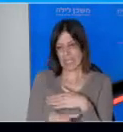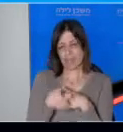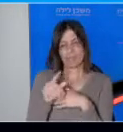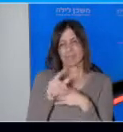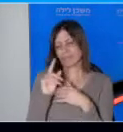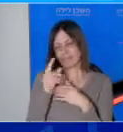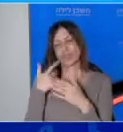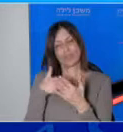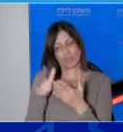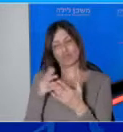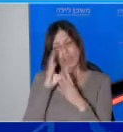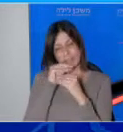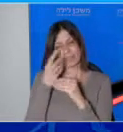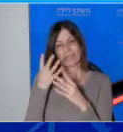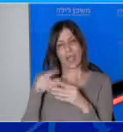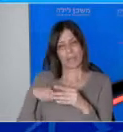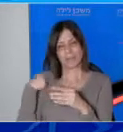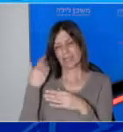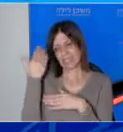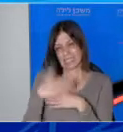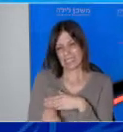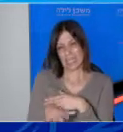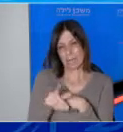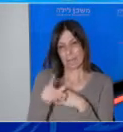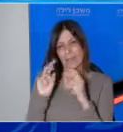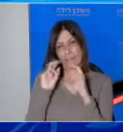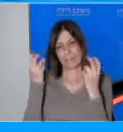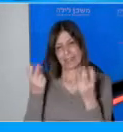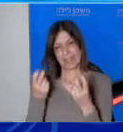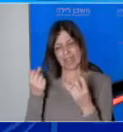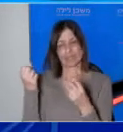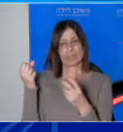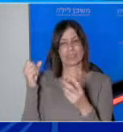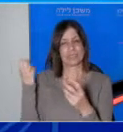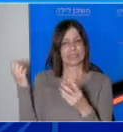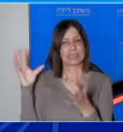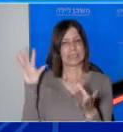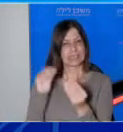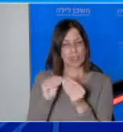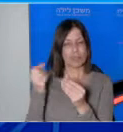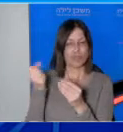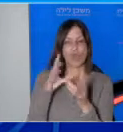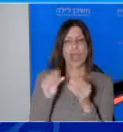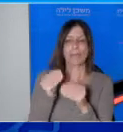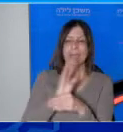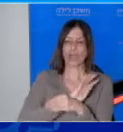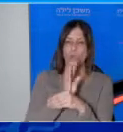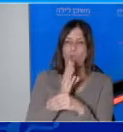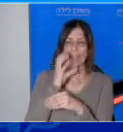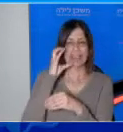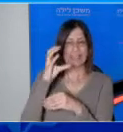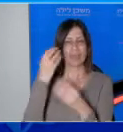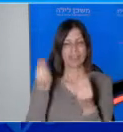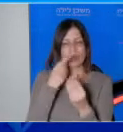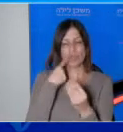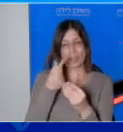להסיק אותנו עוד הרבה מאוד זמן. בואו נסיים את הפאנל סיכום השבוע עם הקורונה, נצפה